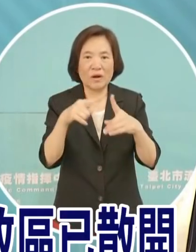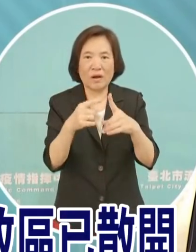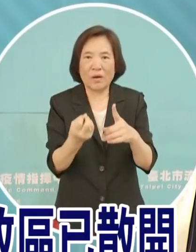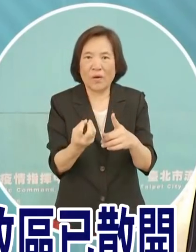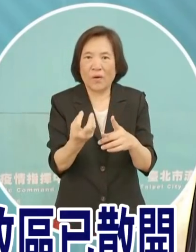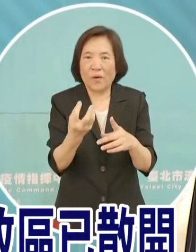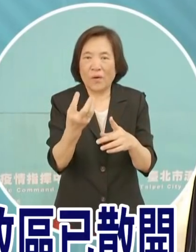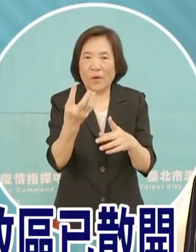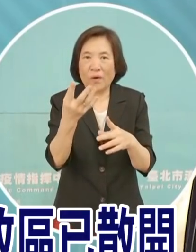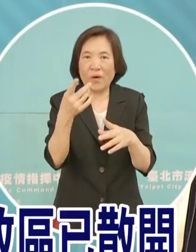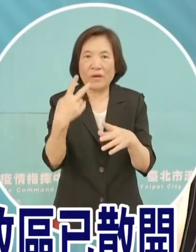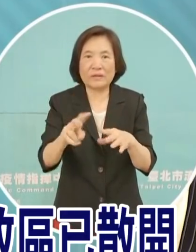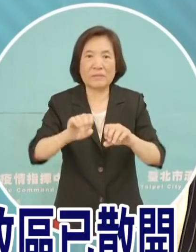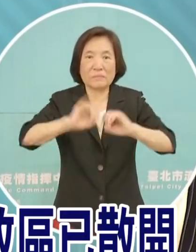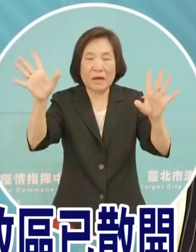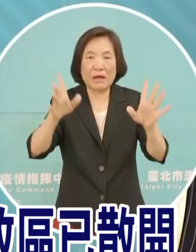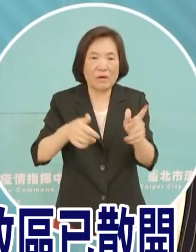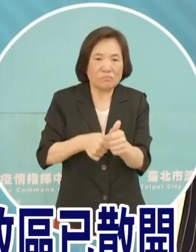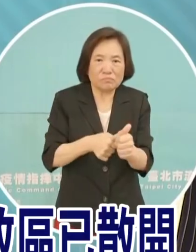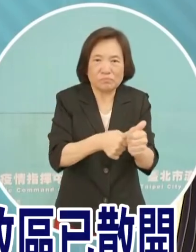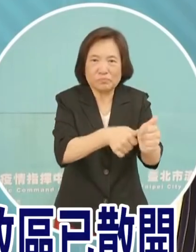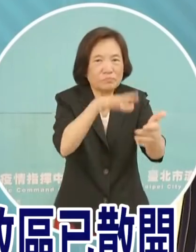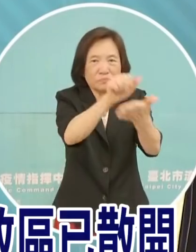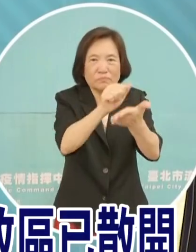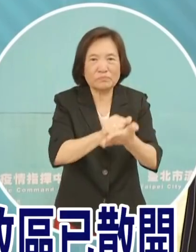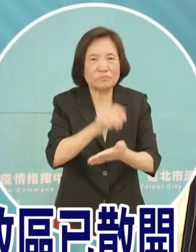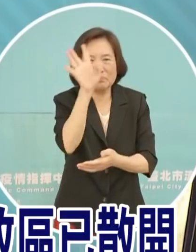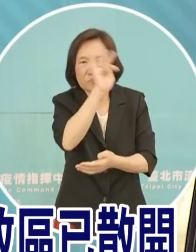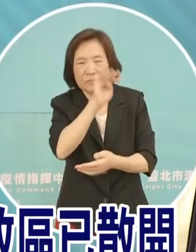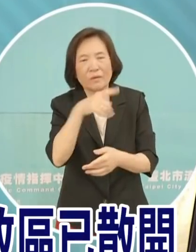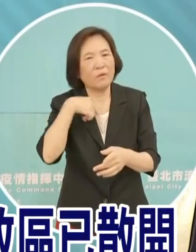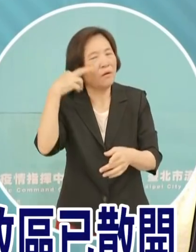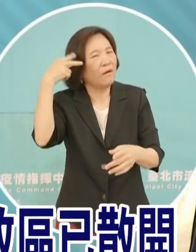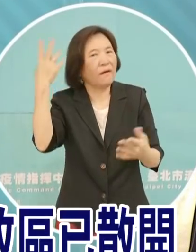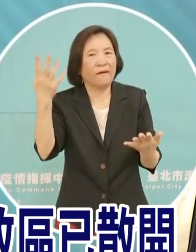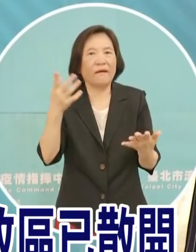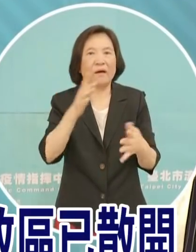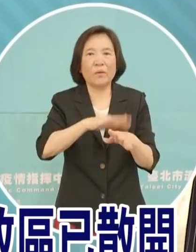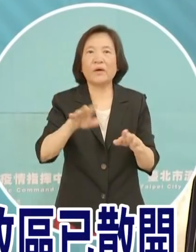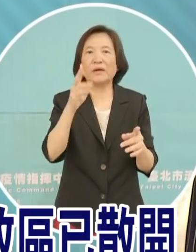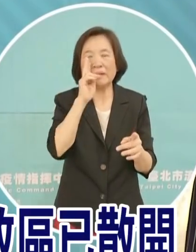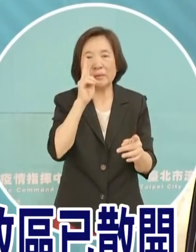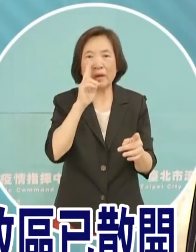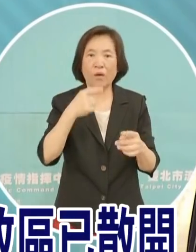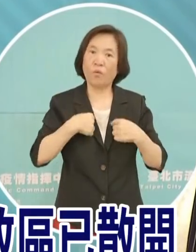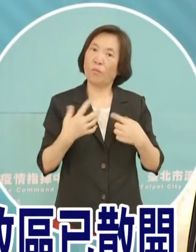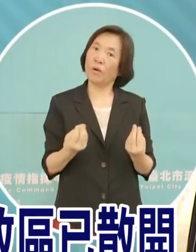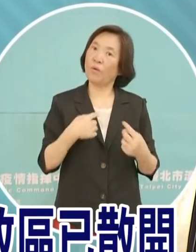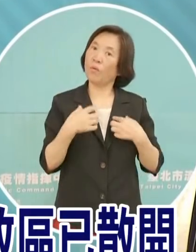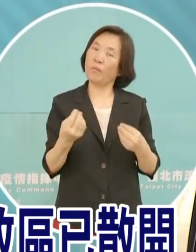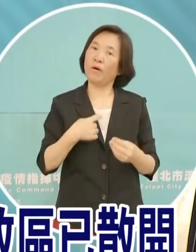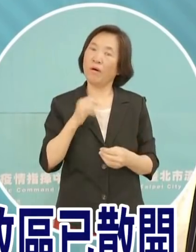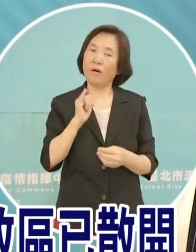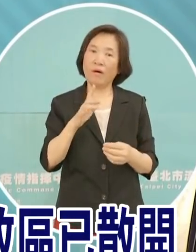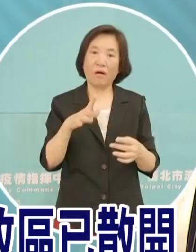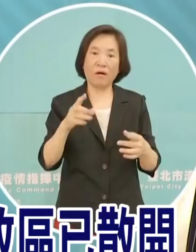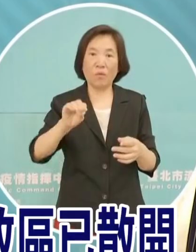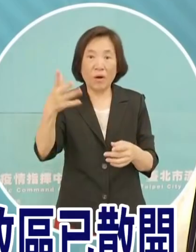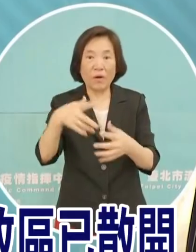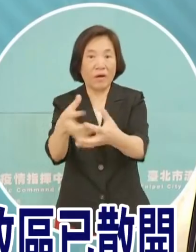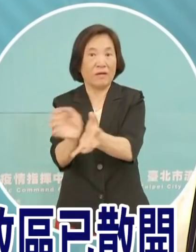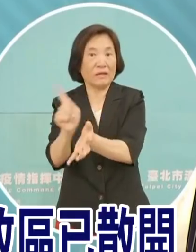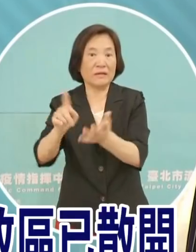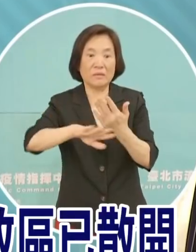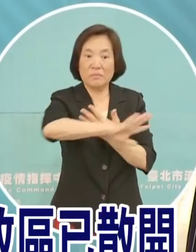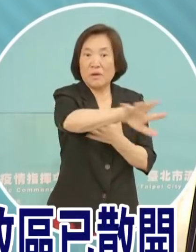这不能再公布什么足迹啊、疫调，为什么呢？这反而会给你假象的安全感。你以为说哦，疫情只有在万华，哦，